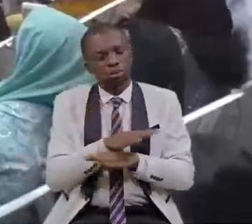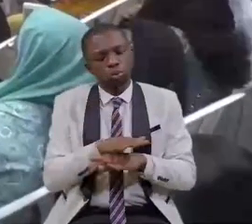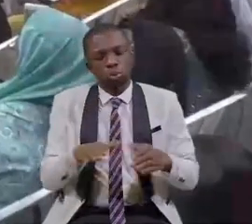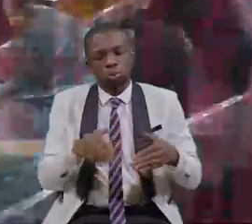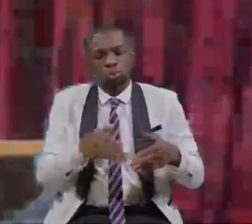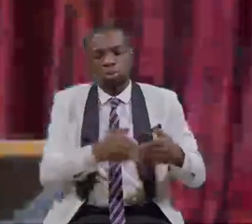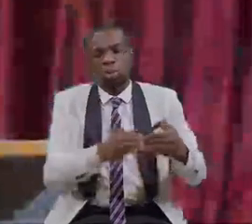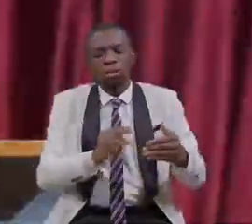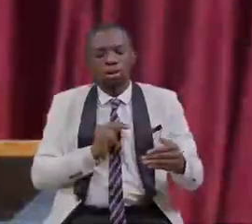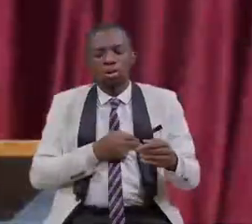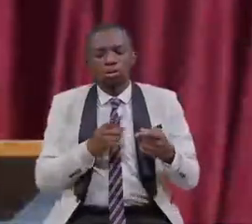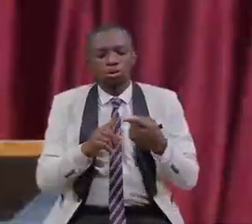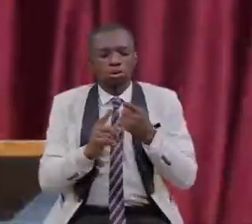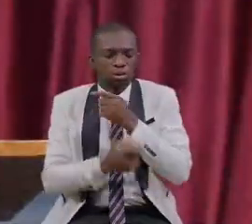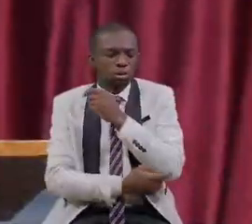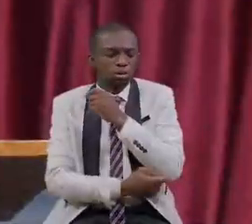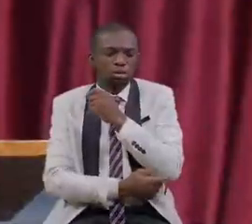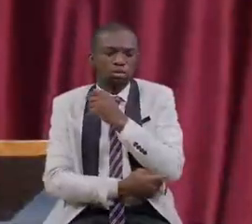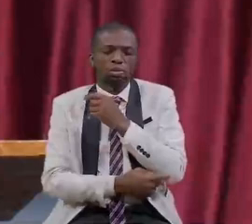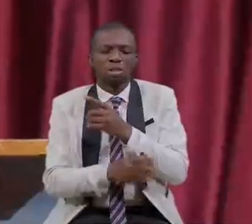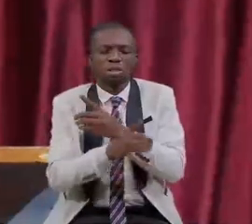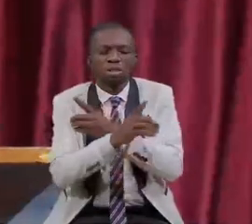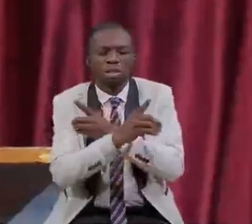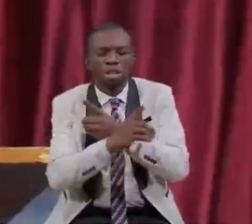tentation, mais délivre-nous du mal.